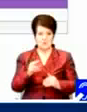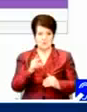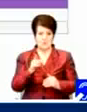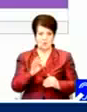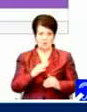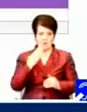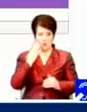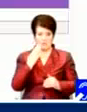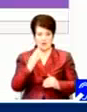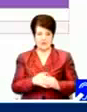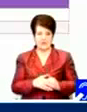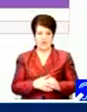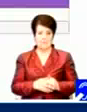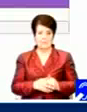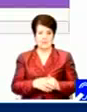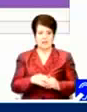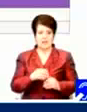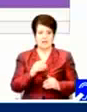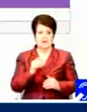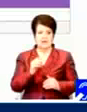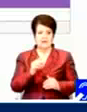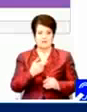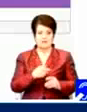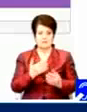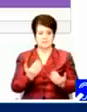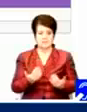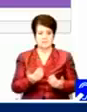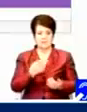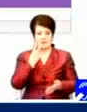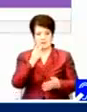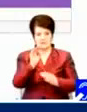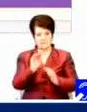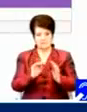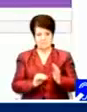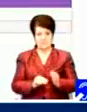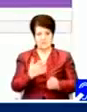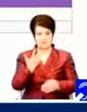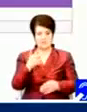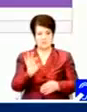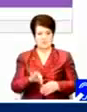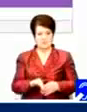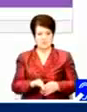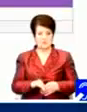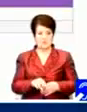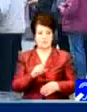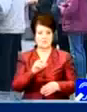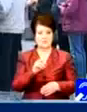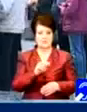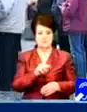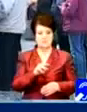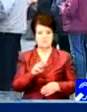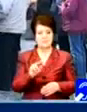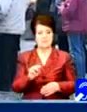Pro-România a lui Victor Ponta. Potrivit sondajului, UDMR ar atinge la limită pragul electoral de 5%, iar PMP nu ar prinde niciun